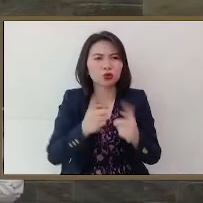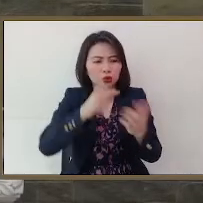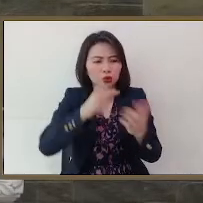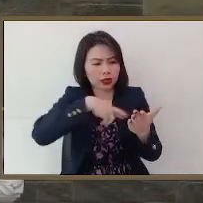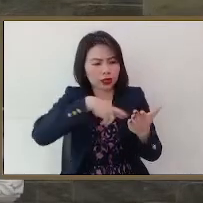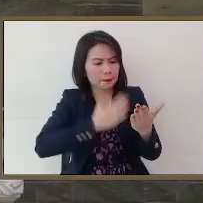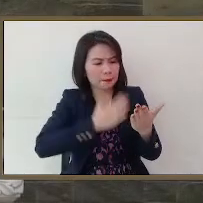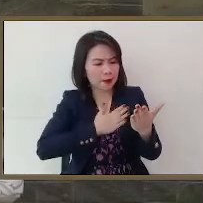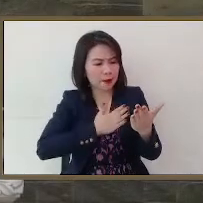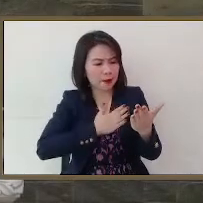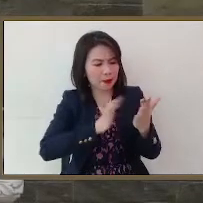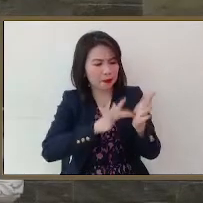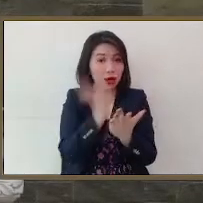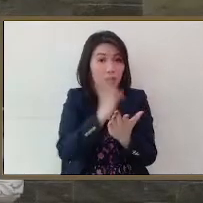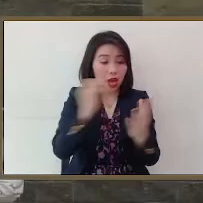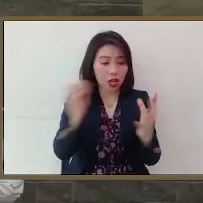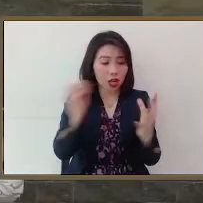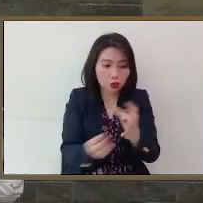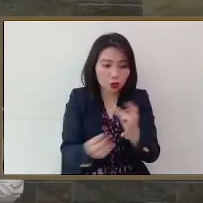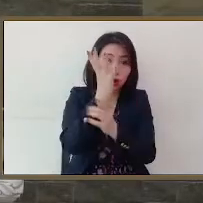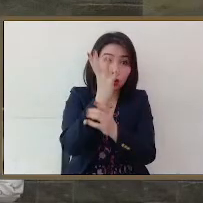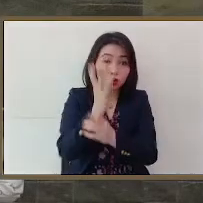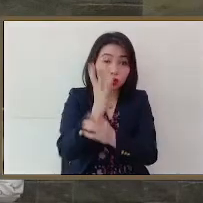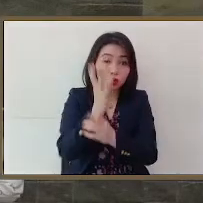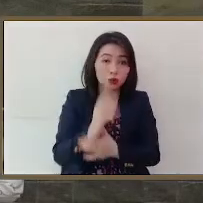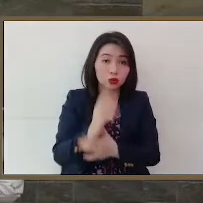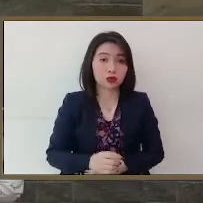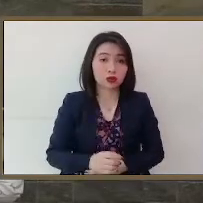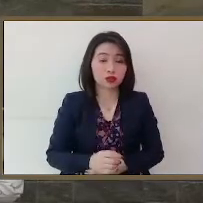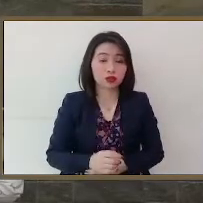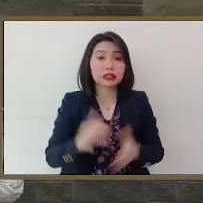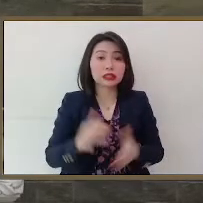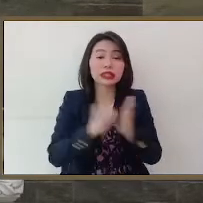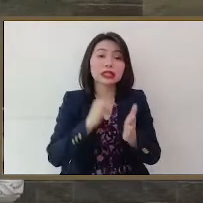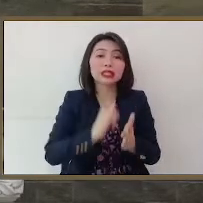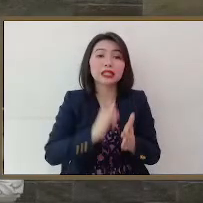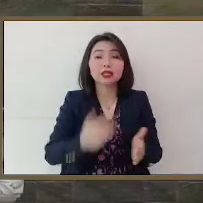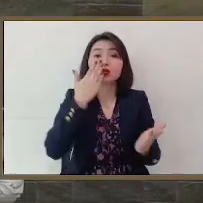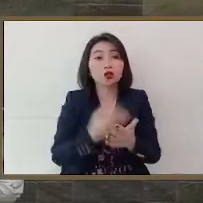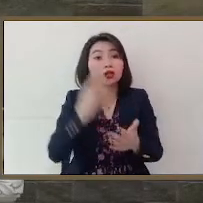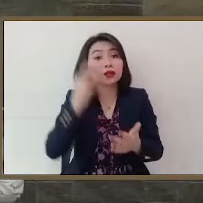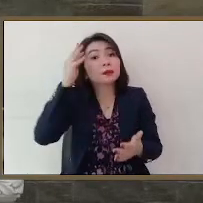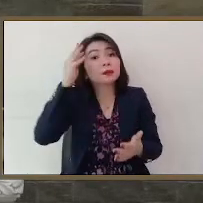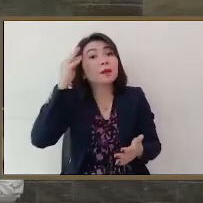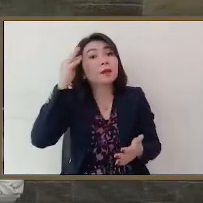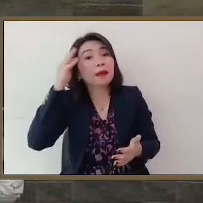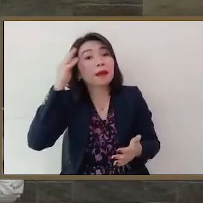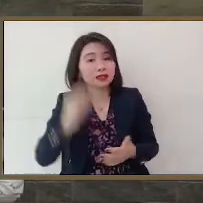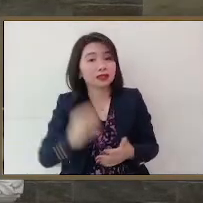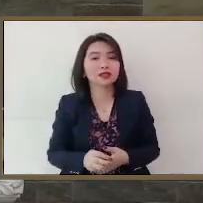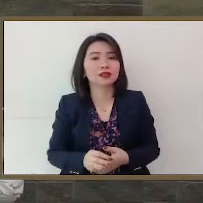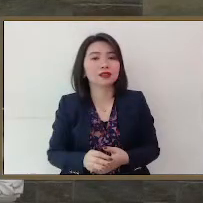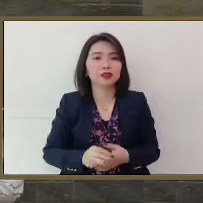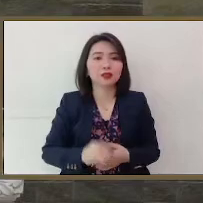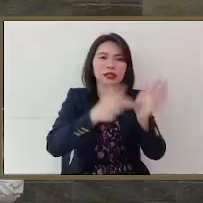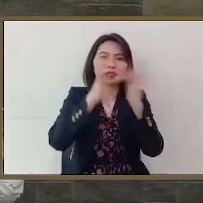lumago? Katinuan ng pag-iisip yan, kapatid. Ang isang matino, ang isang Kristiyano na may matinong